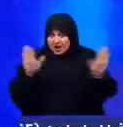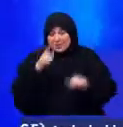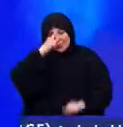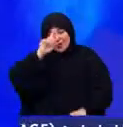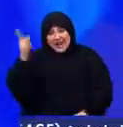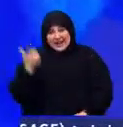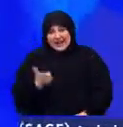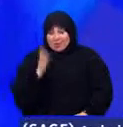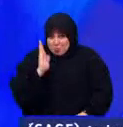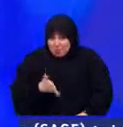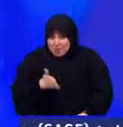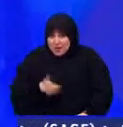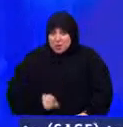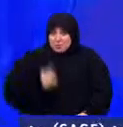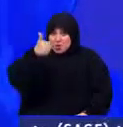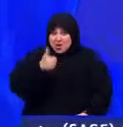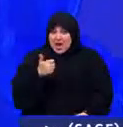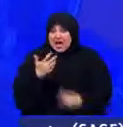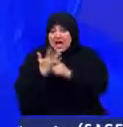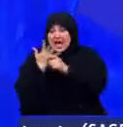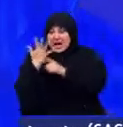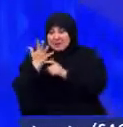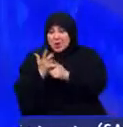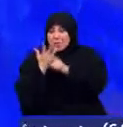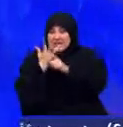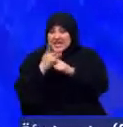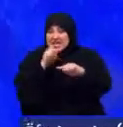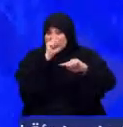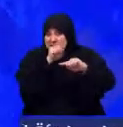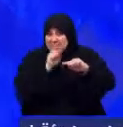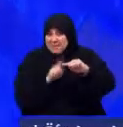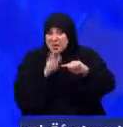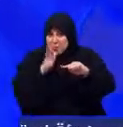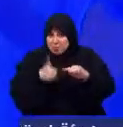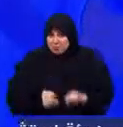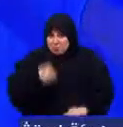مستحيل أن نصل إلى ذلك النسبة. لماذا لا نستطيع أن